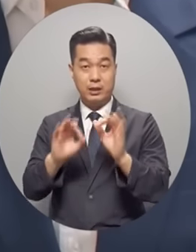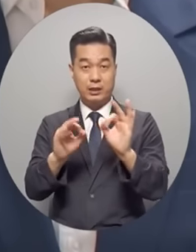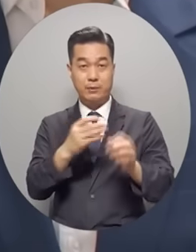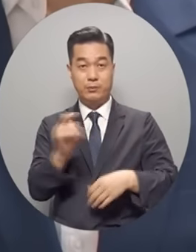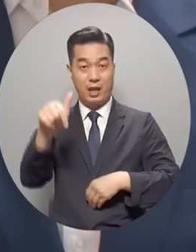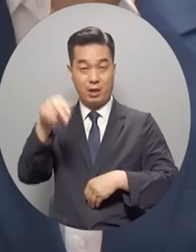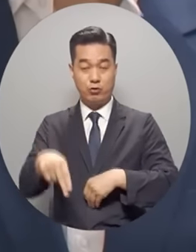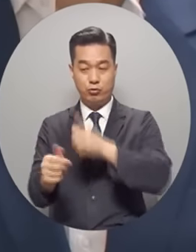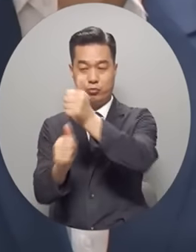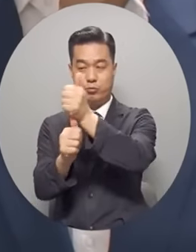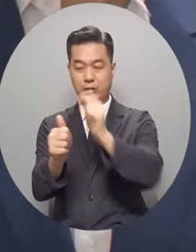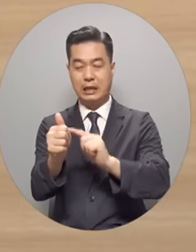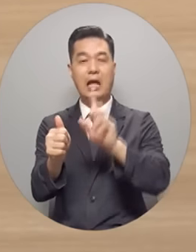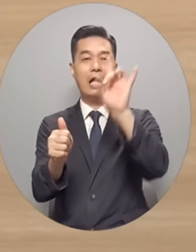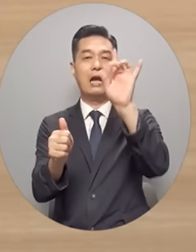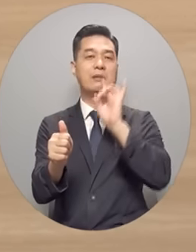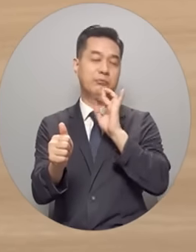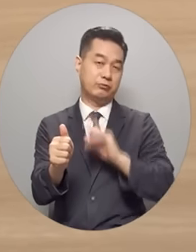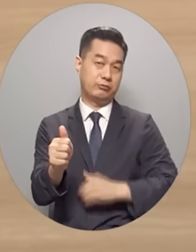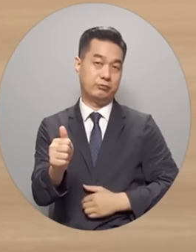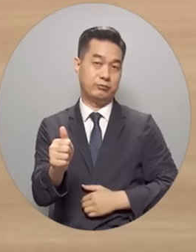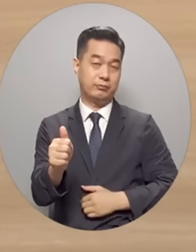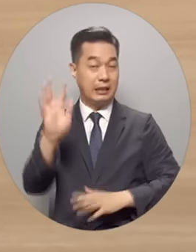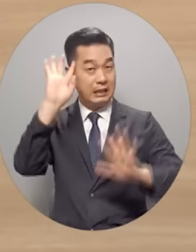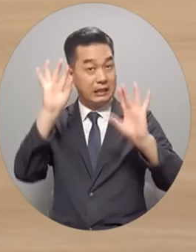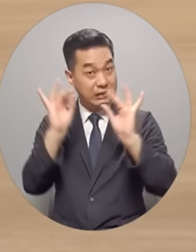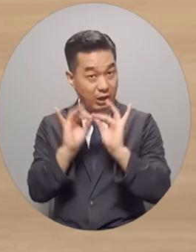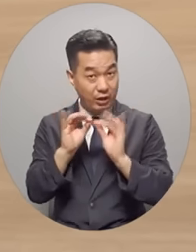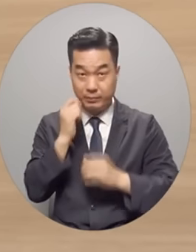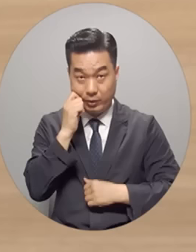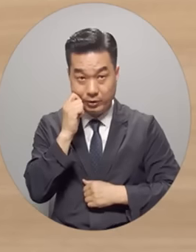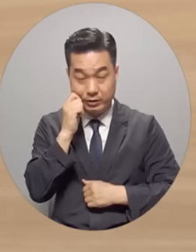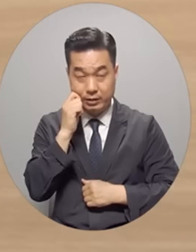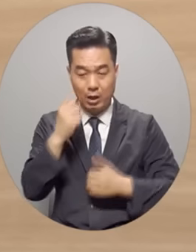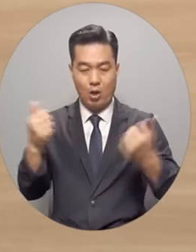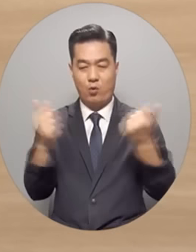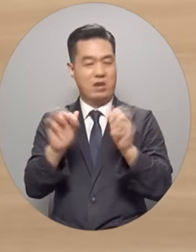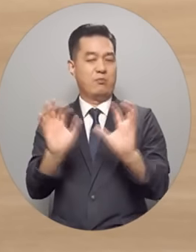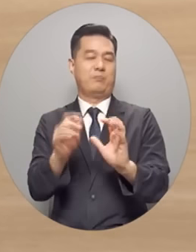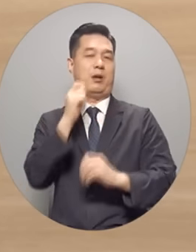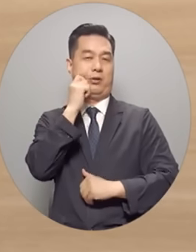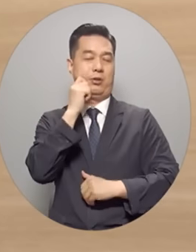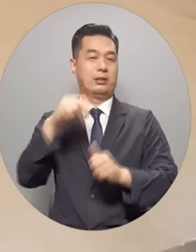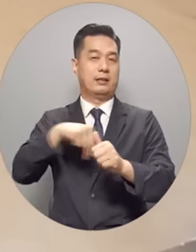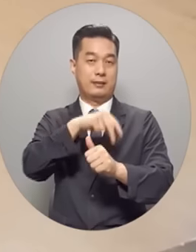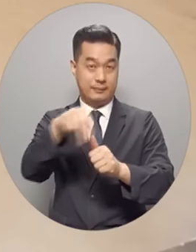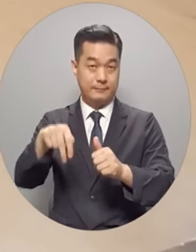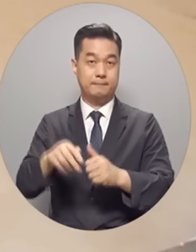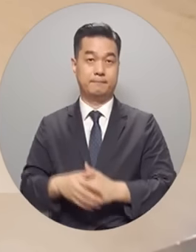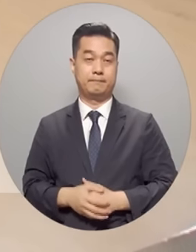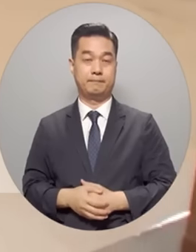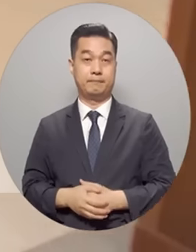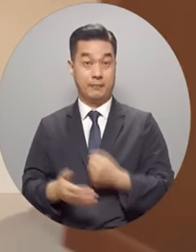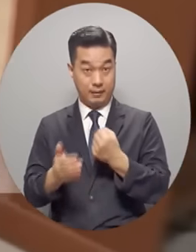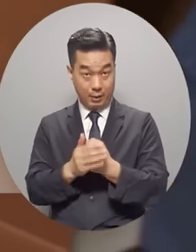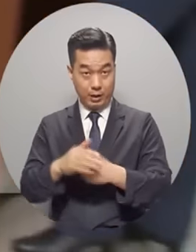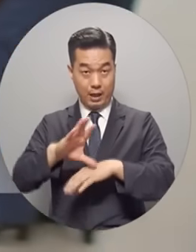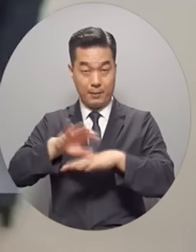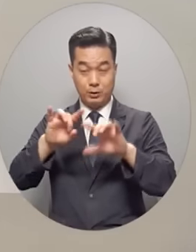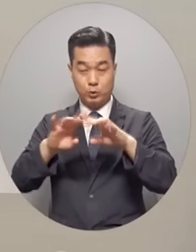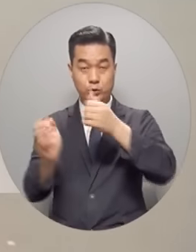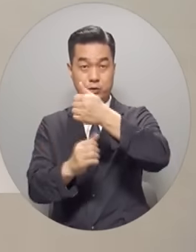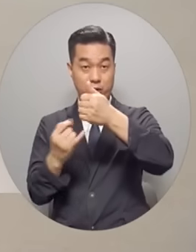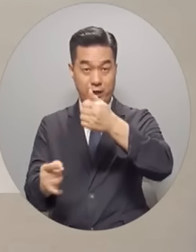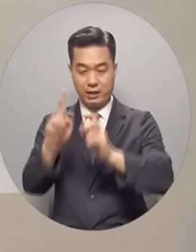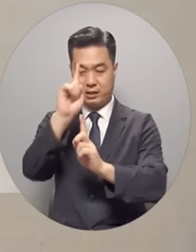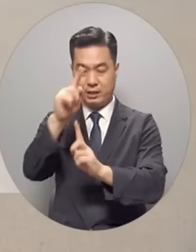부위원장 한명입니다 커녕 회의를 열 수도 없는 상태입니다 따라서 방는 이진숙